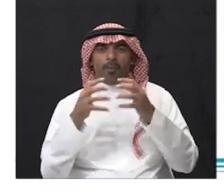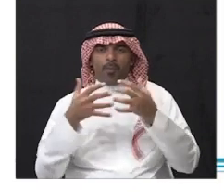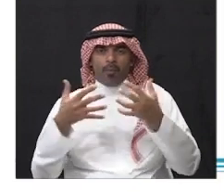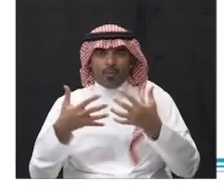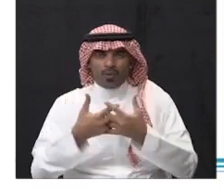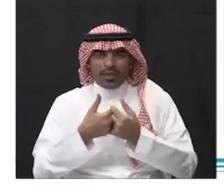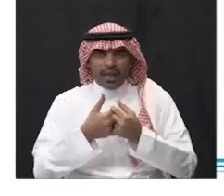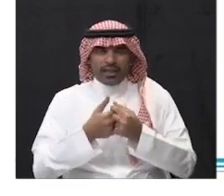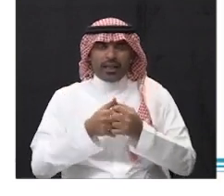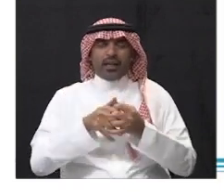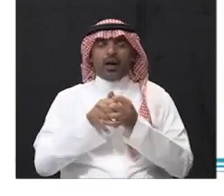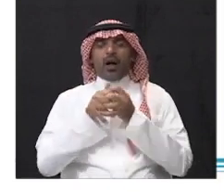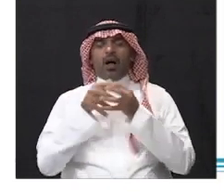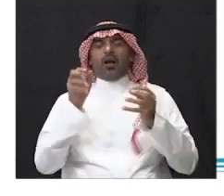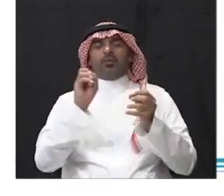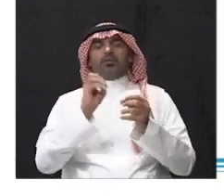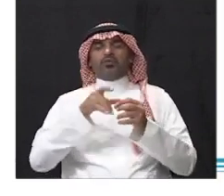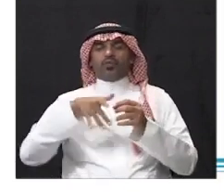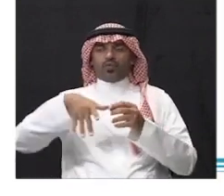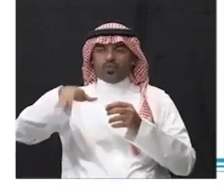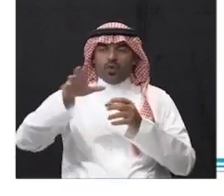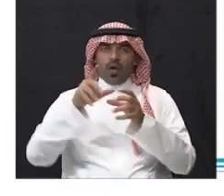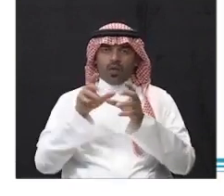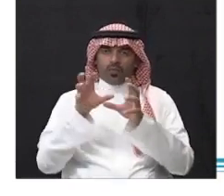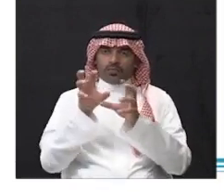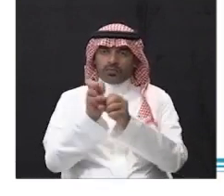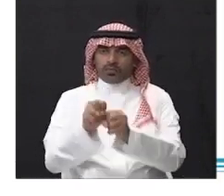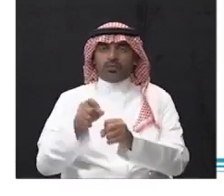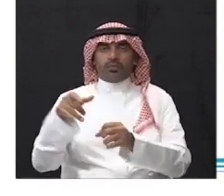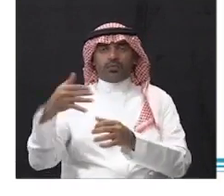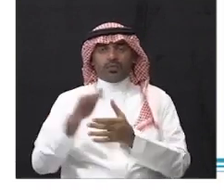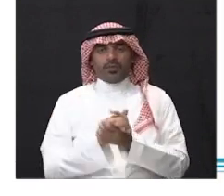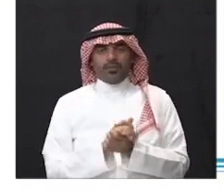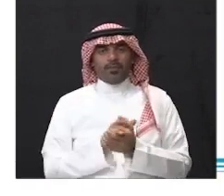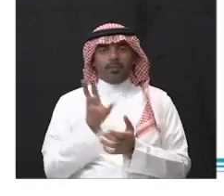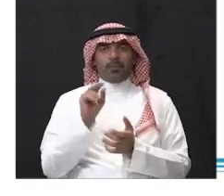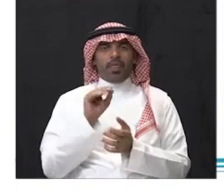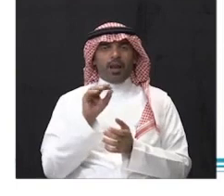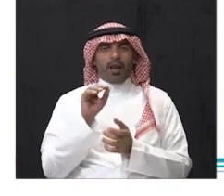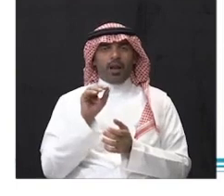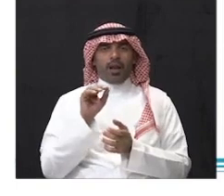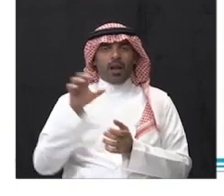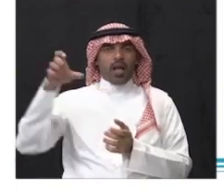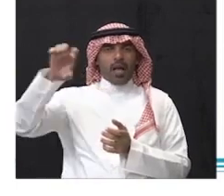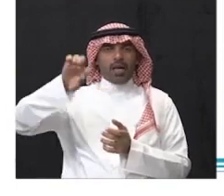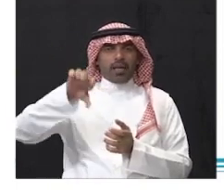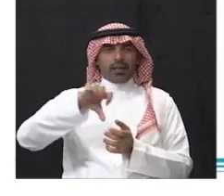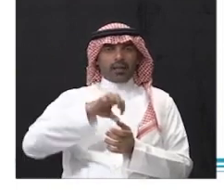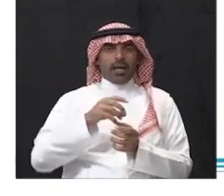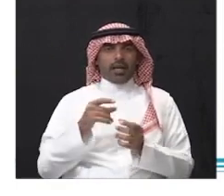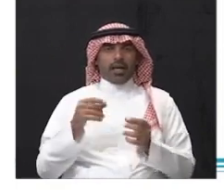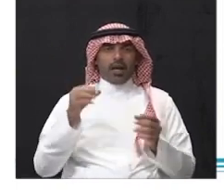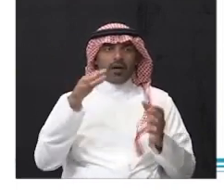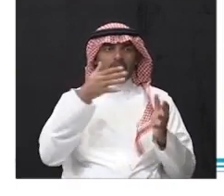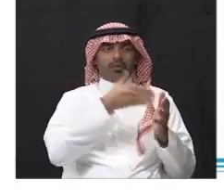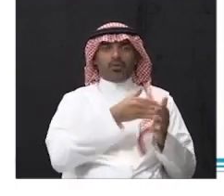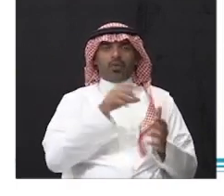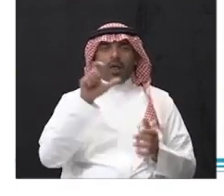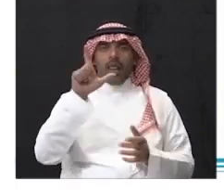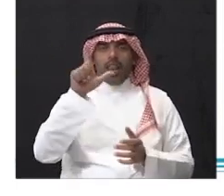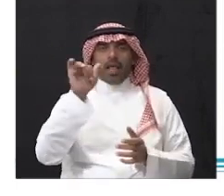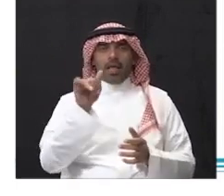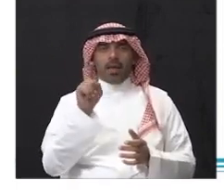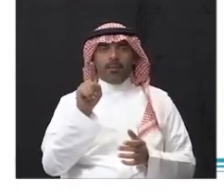الأمم المتحدة. الأمثلة: الوصاية الإيطالية على ليبيا والصومال،